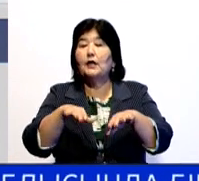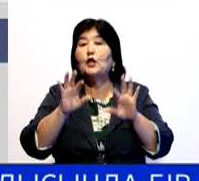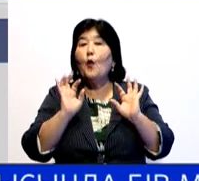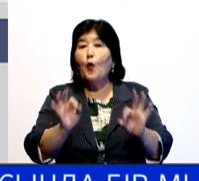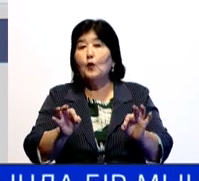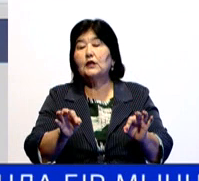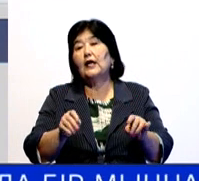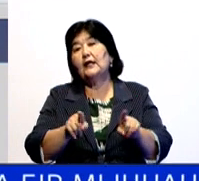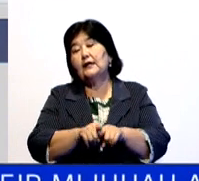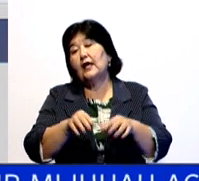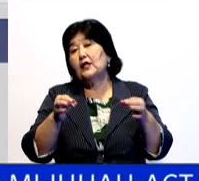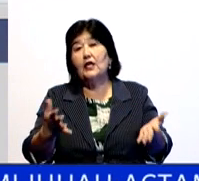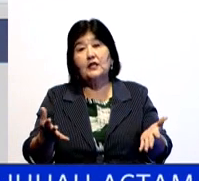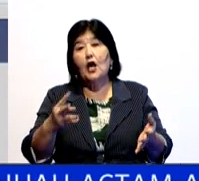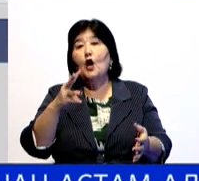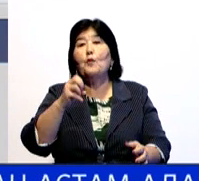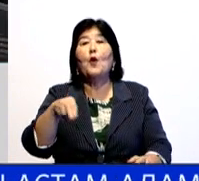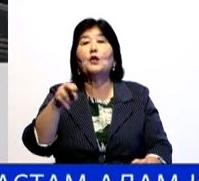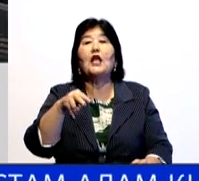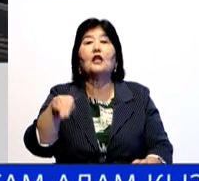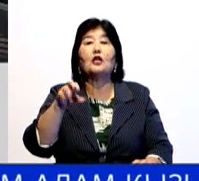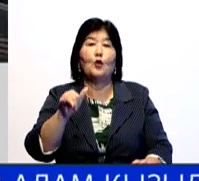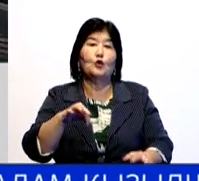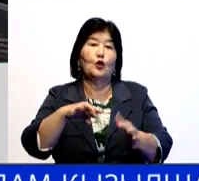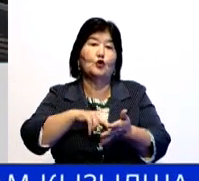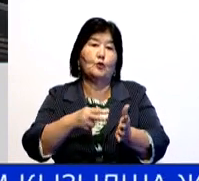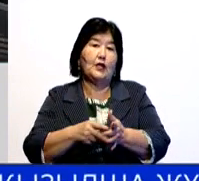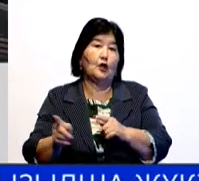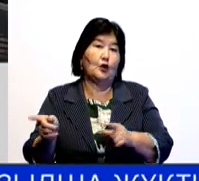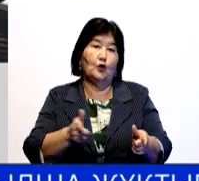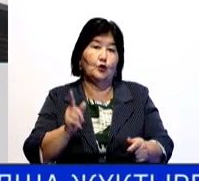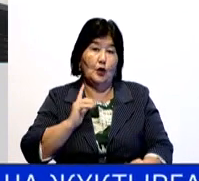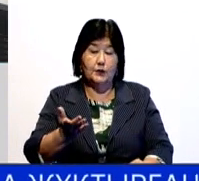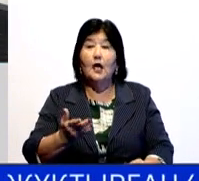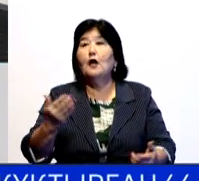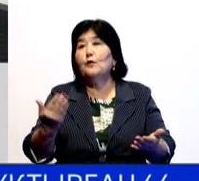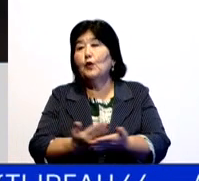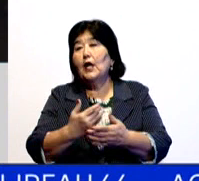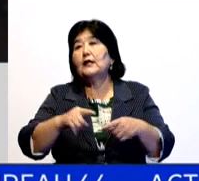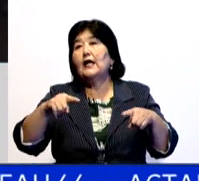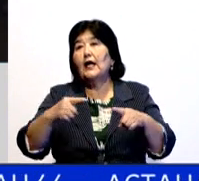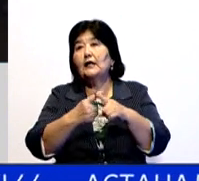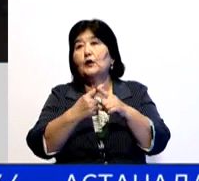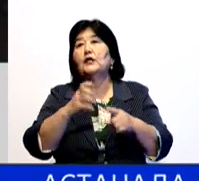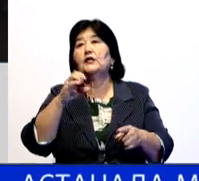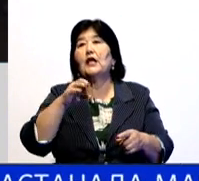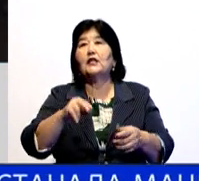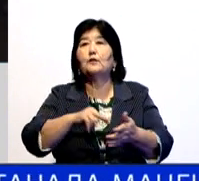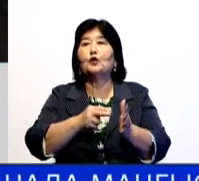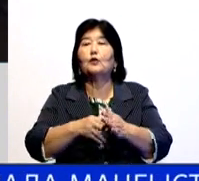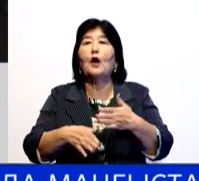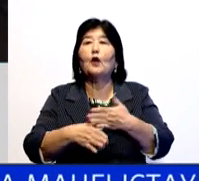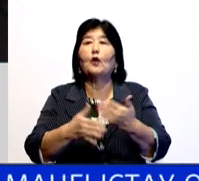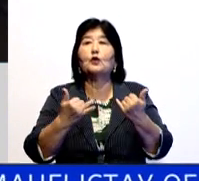оңтайландыратын кез-келген модельдеу жобаларын күтеміз. Байқау инновациялық ақпараттық технологиялар мен стартап жобаларды қолдауға